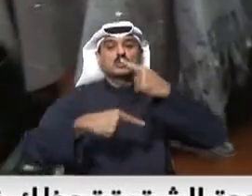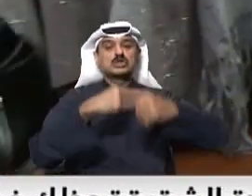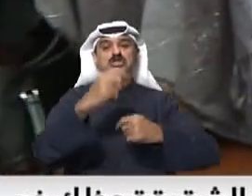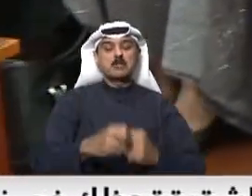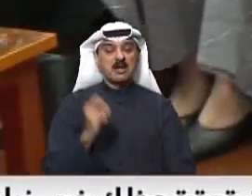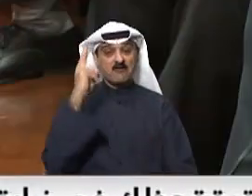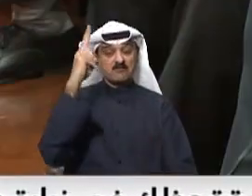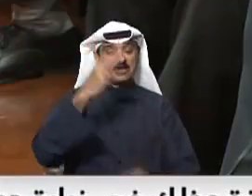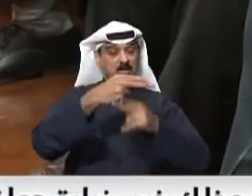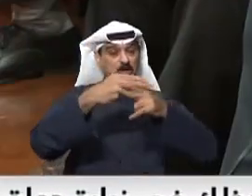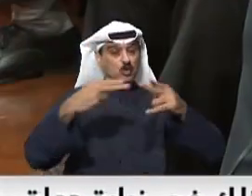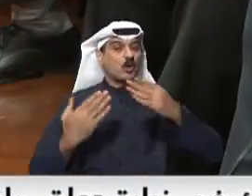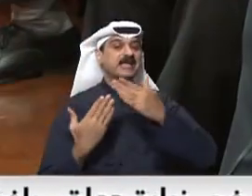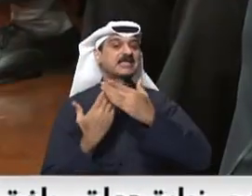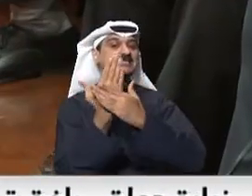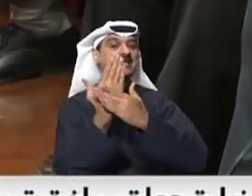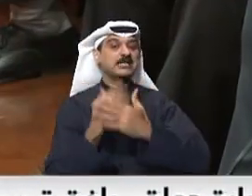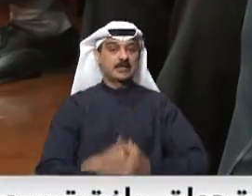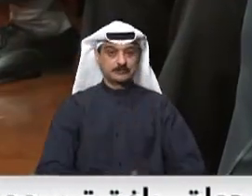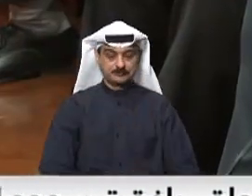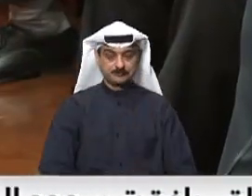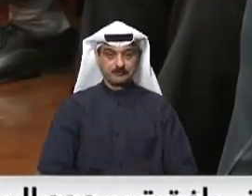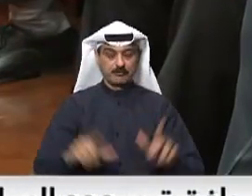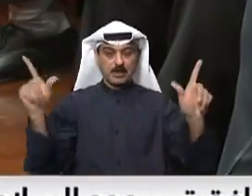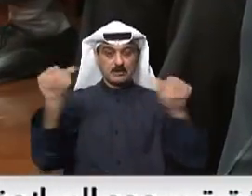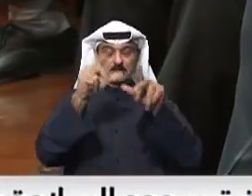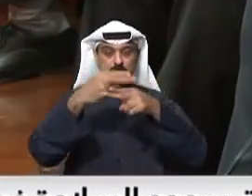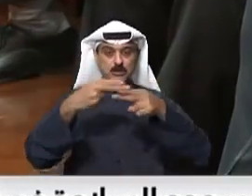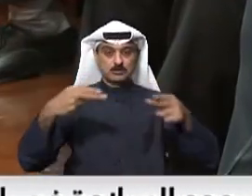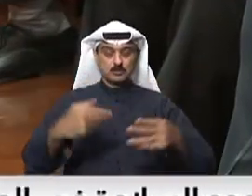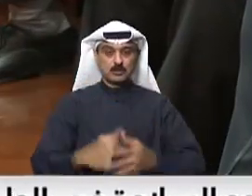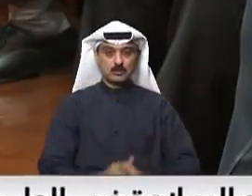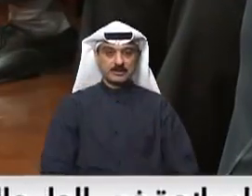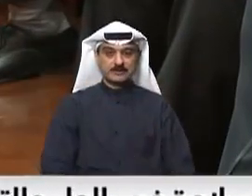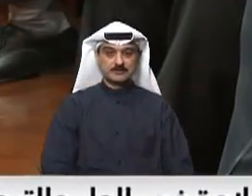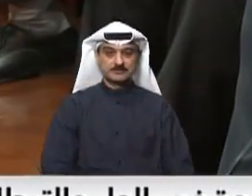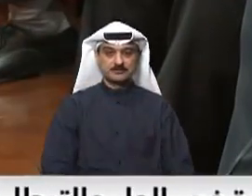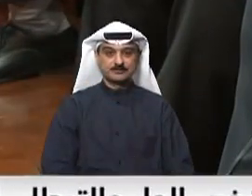كويت جديدة. فهد التركي، تلفزيون دولة الكويت.